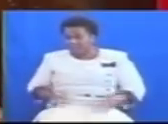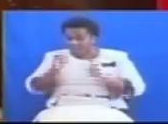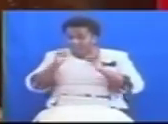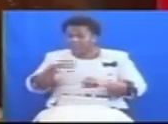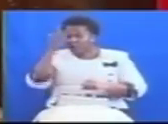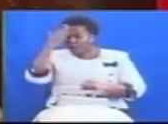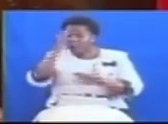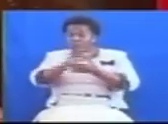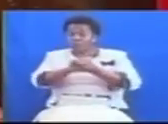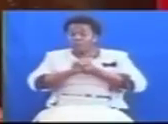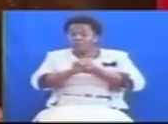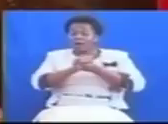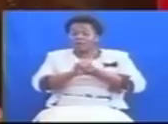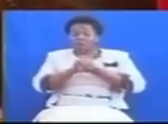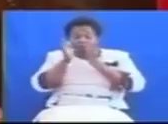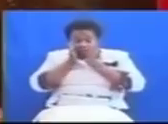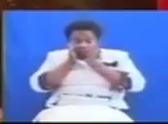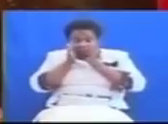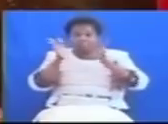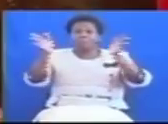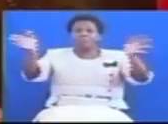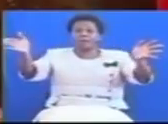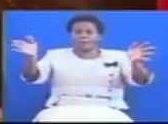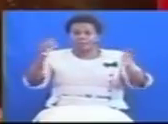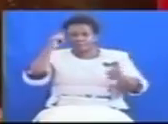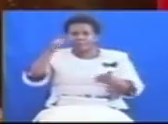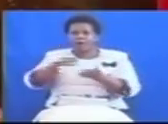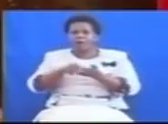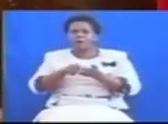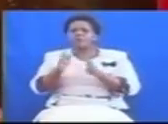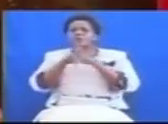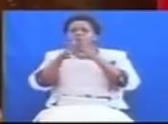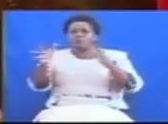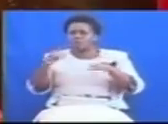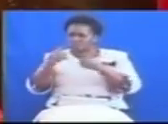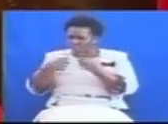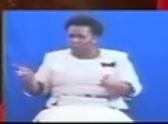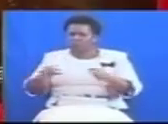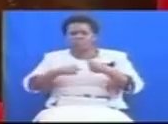zaidi na una maana kubwa zaidi kuliko changamoto zinazotokeza kila siku.